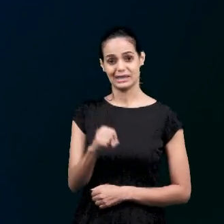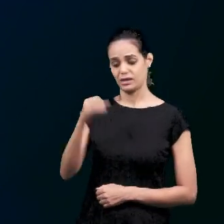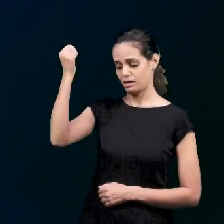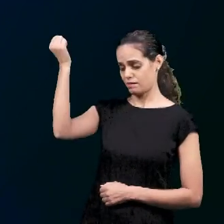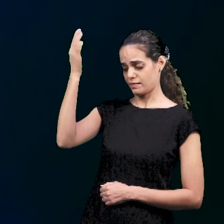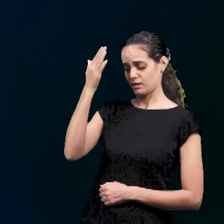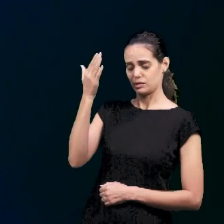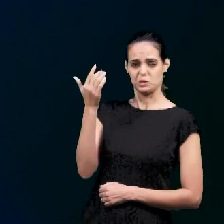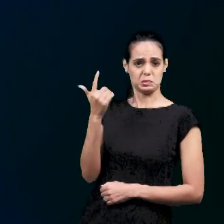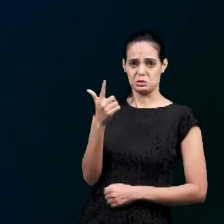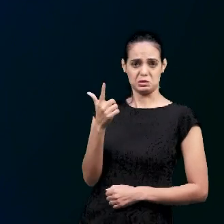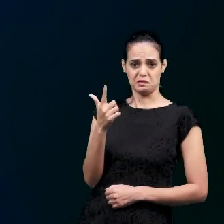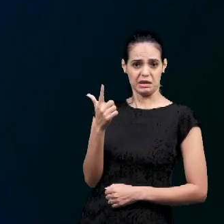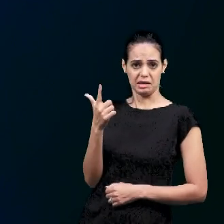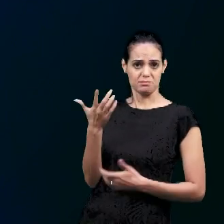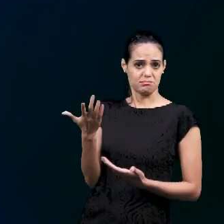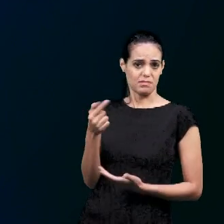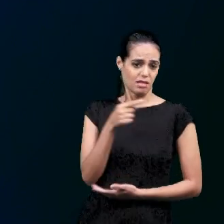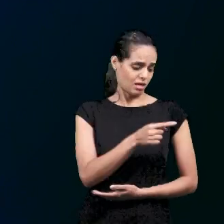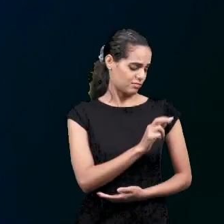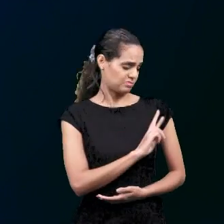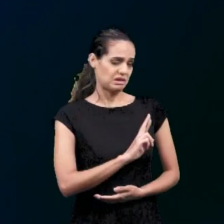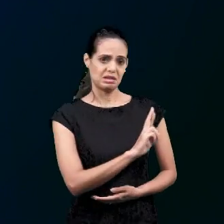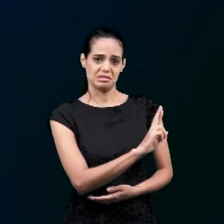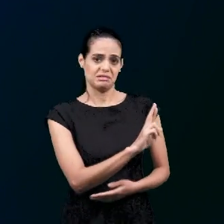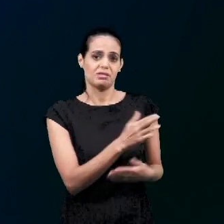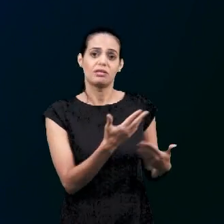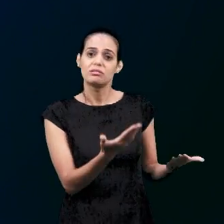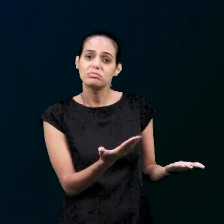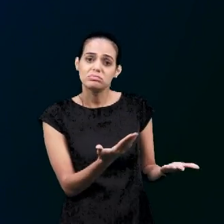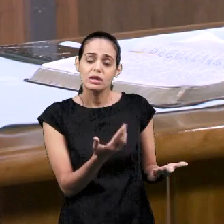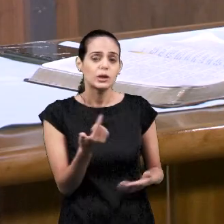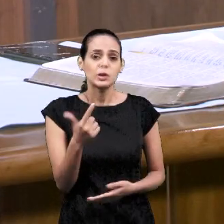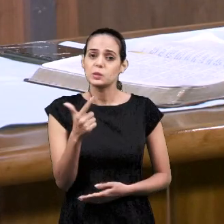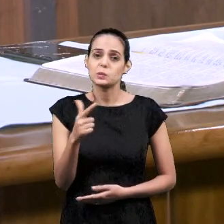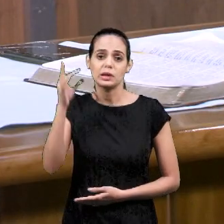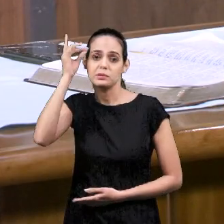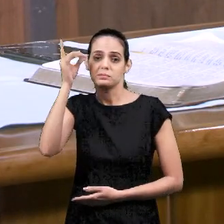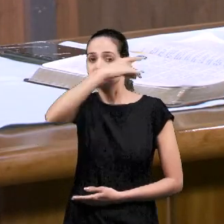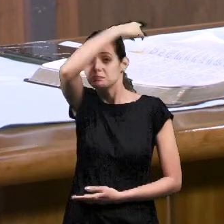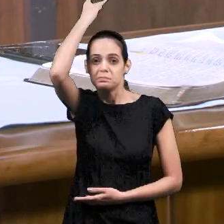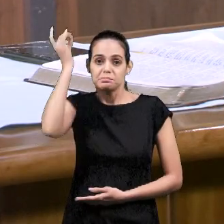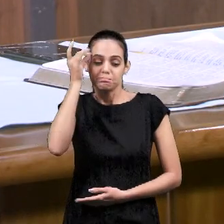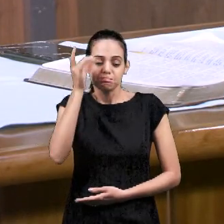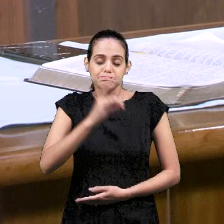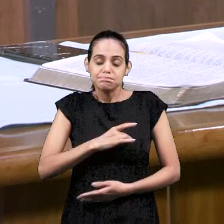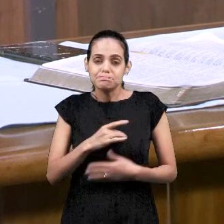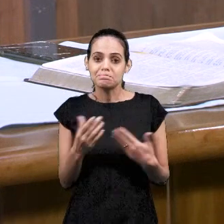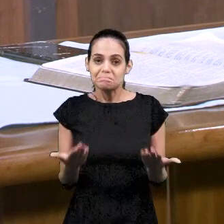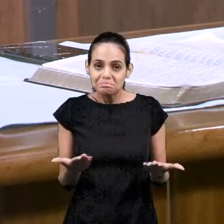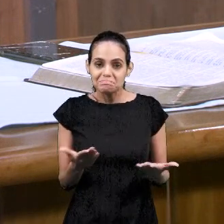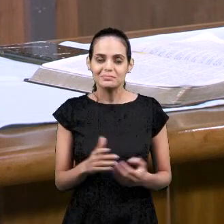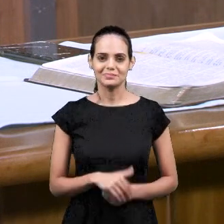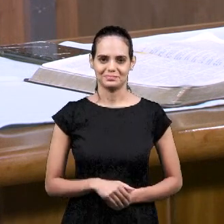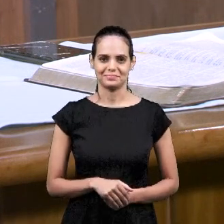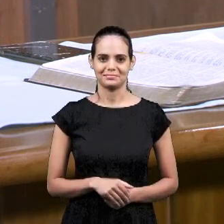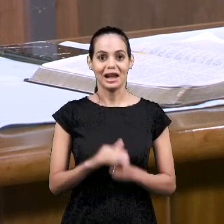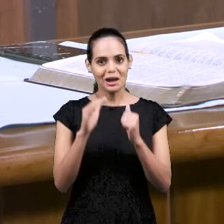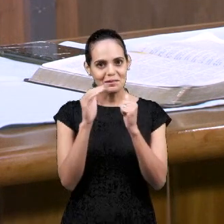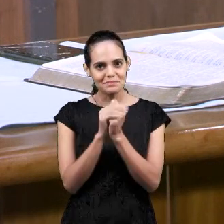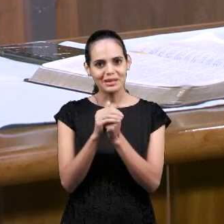mendiait. Sans révélation, comme un religieux. Sans richesse